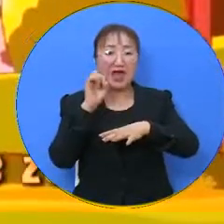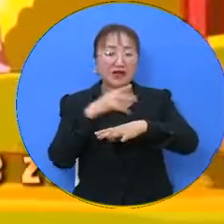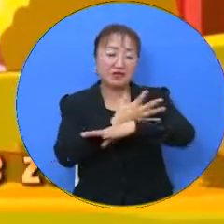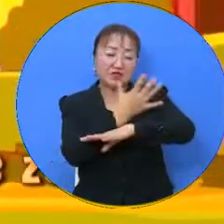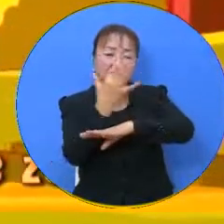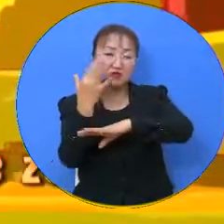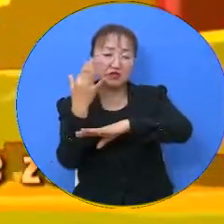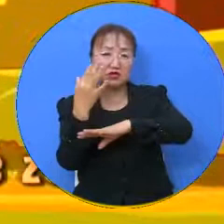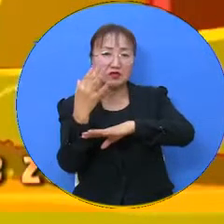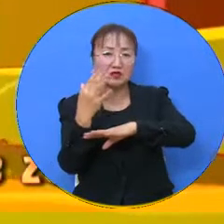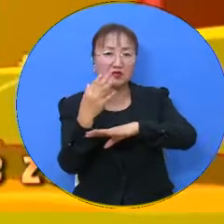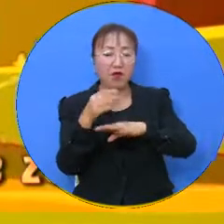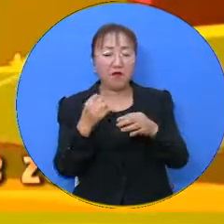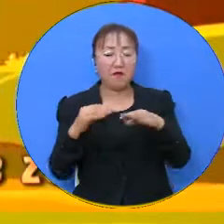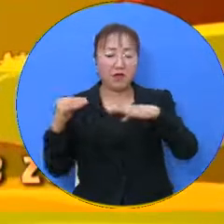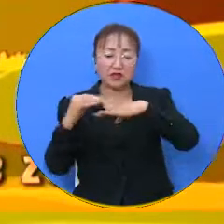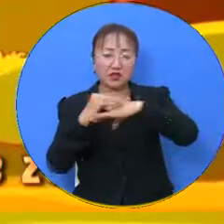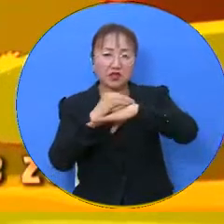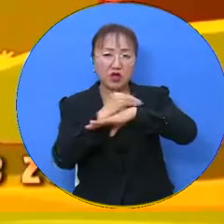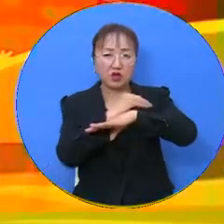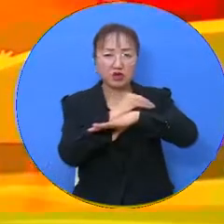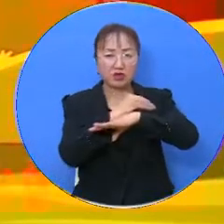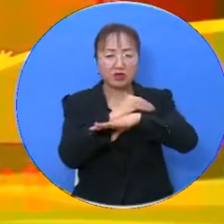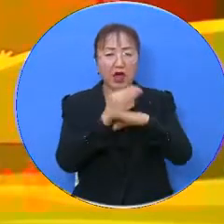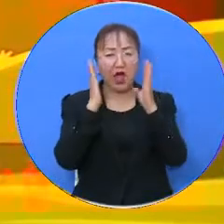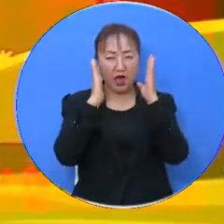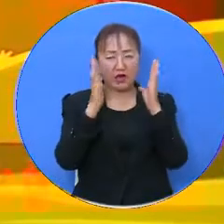явхдаа орч баригчгүй машин техникээр зорчихгүй байгаарай.